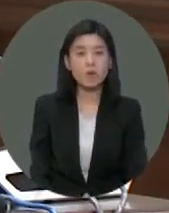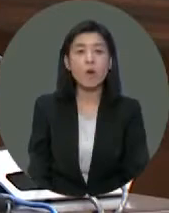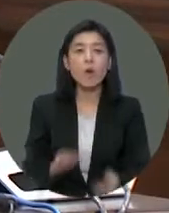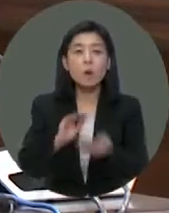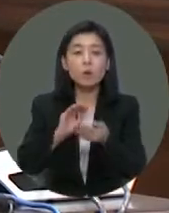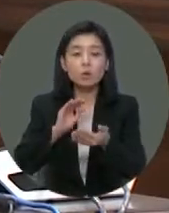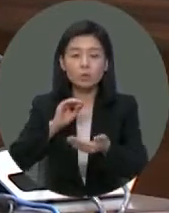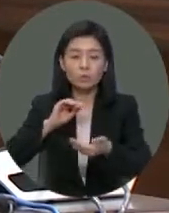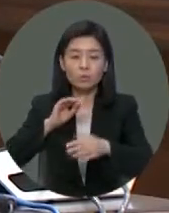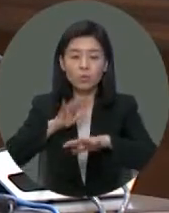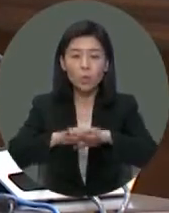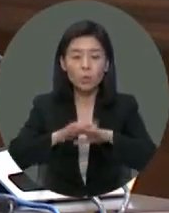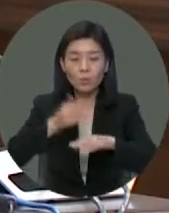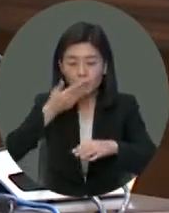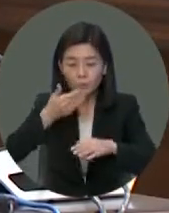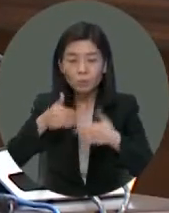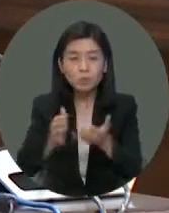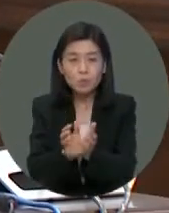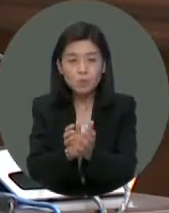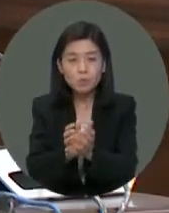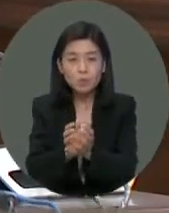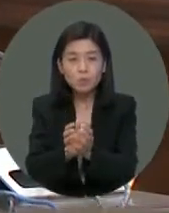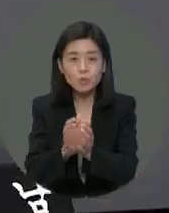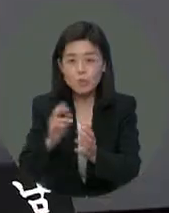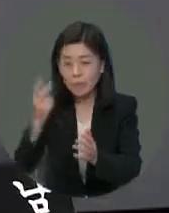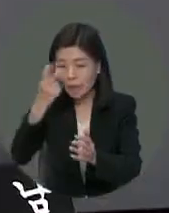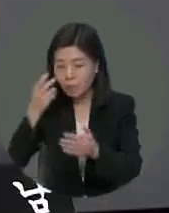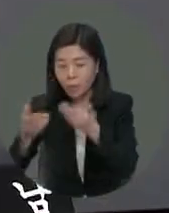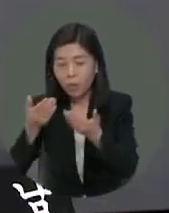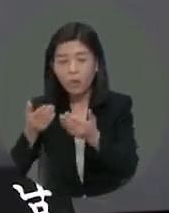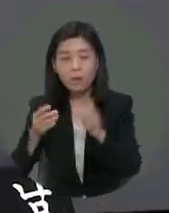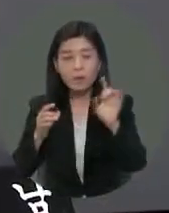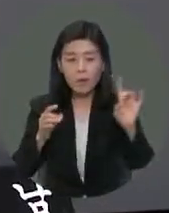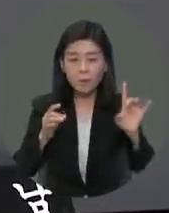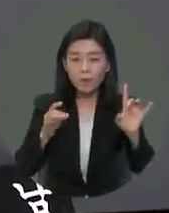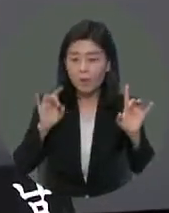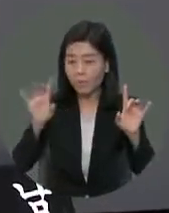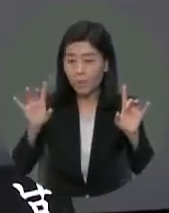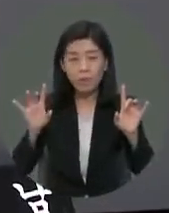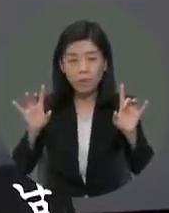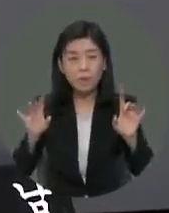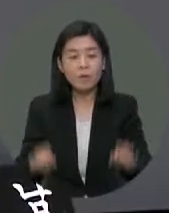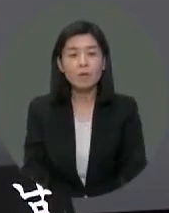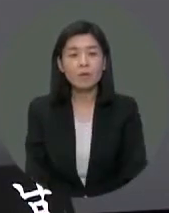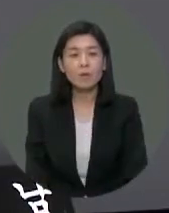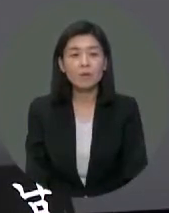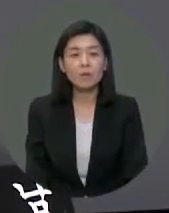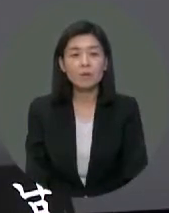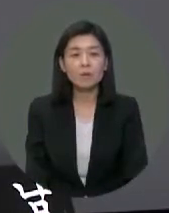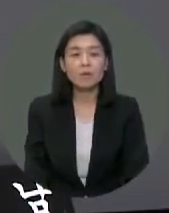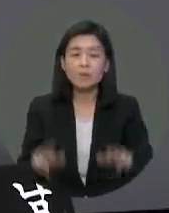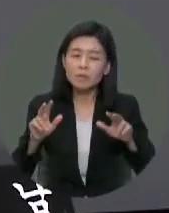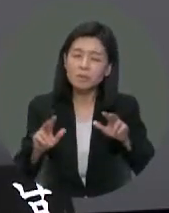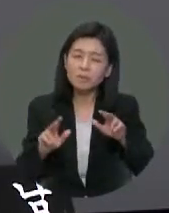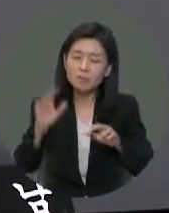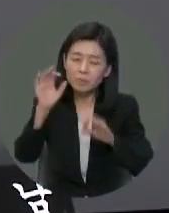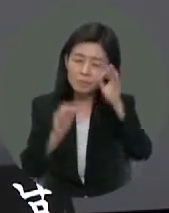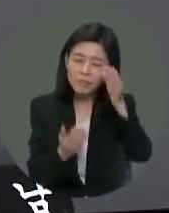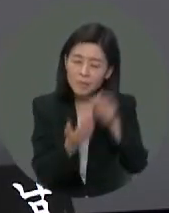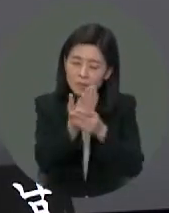1명씩 이렇게 구성되어 있죠 이제 각종 사고 이런 것들이 끊이지 않는 상황에서 농협이 좀